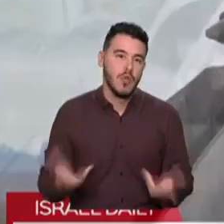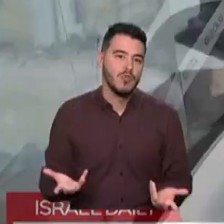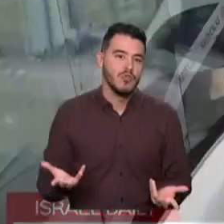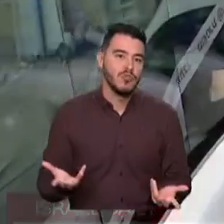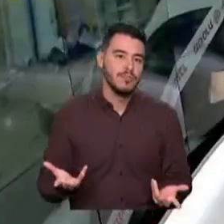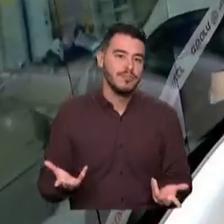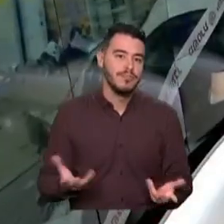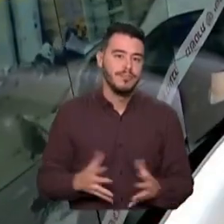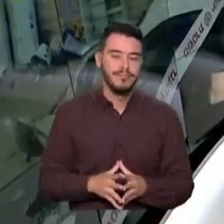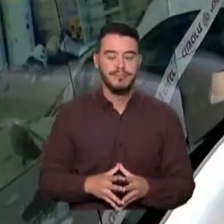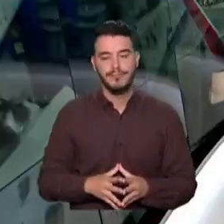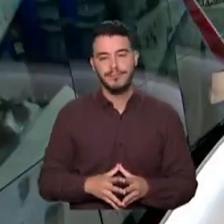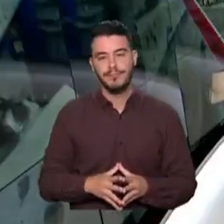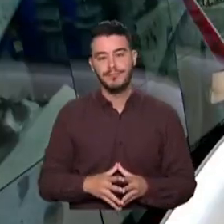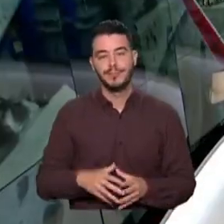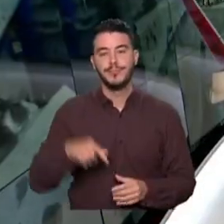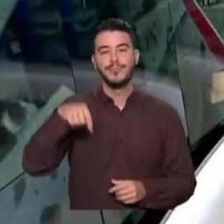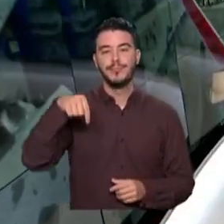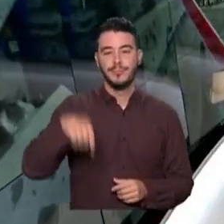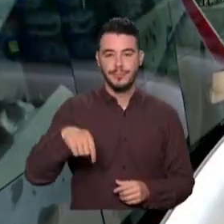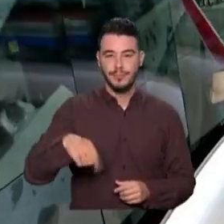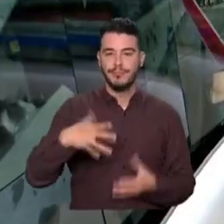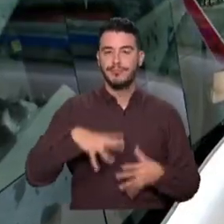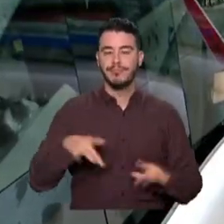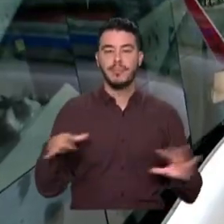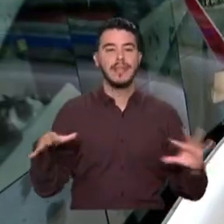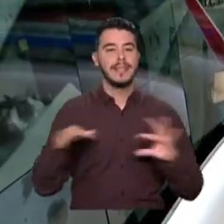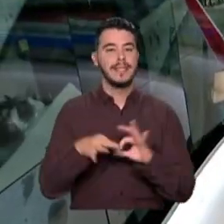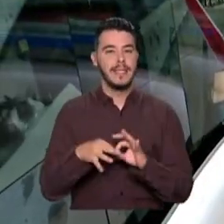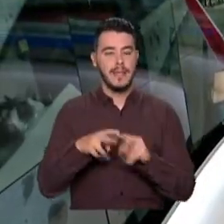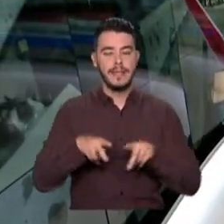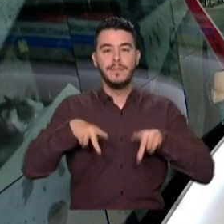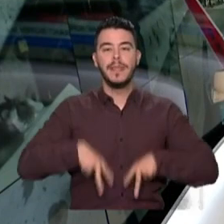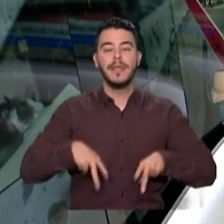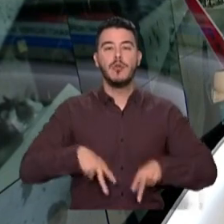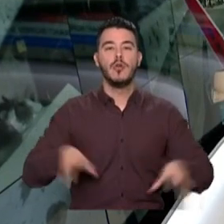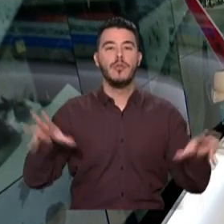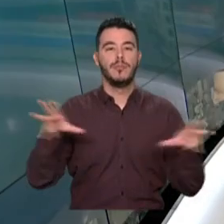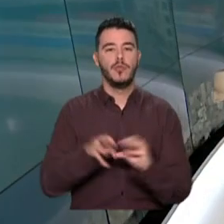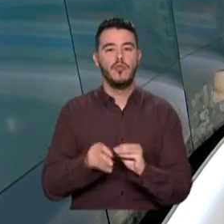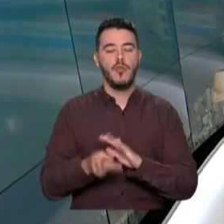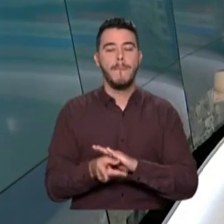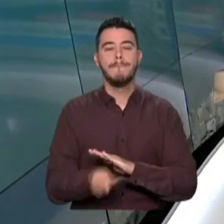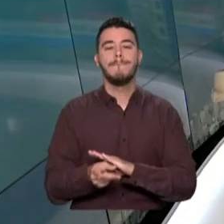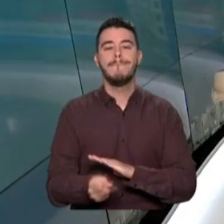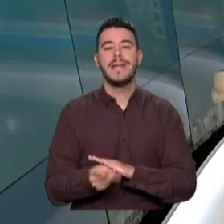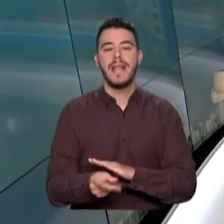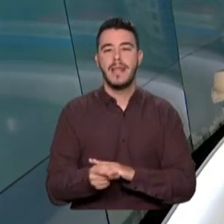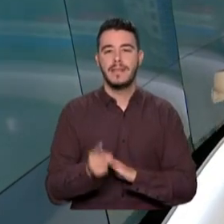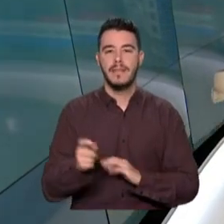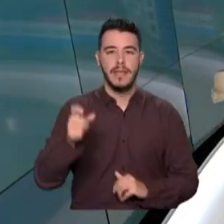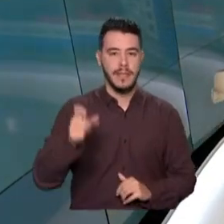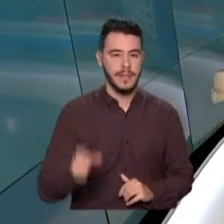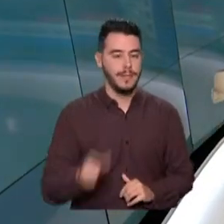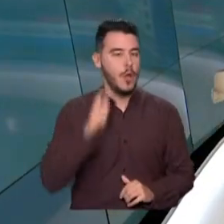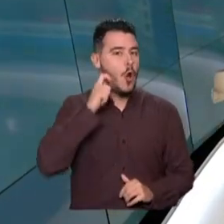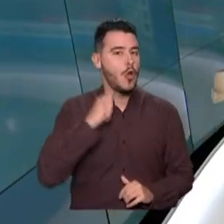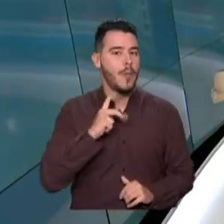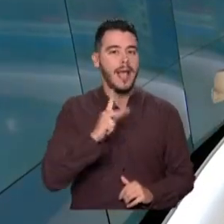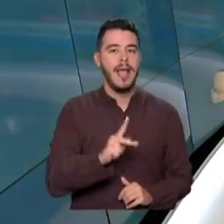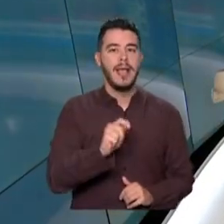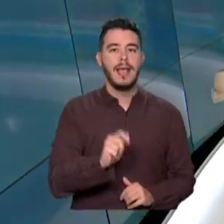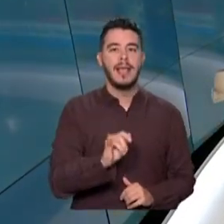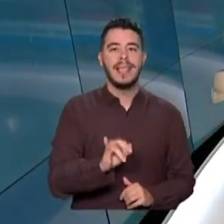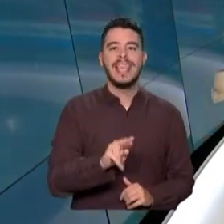τον κύριο Δημήτρη Κερίδη, που νομίζω μπορούμε να τον δούμε, τον Υπουργό Μεταναστευτικής Πολιτικής και άριστο γνώστη των διεθνών της